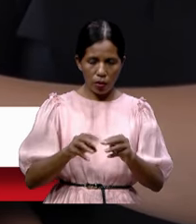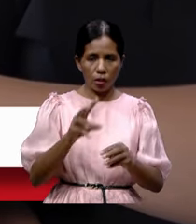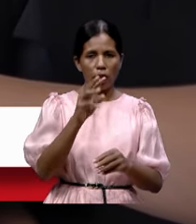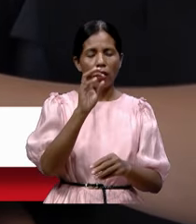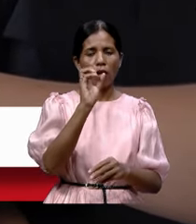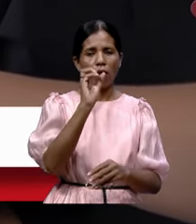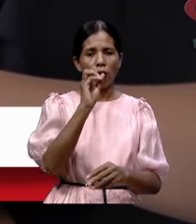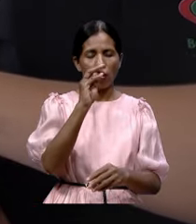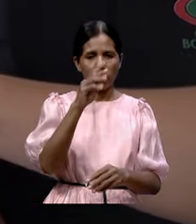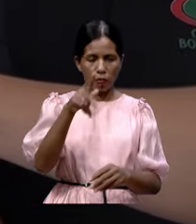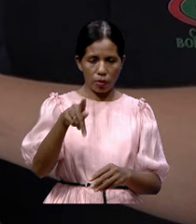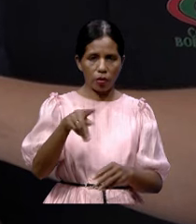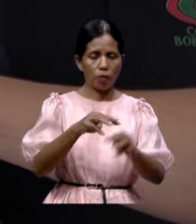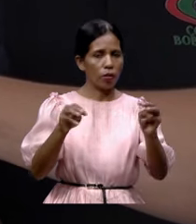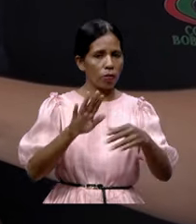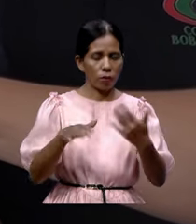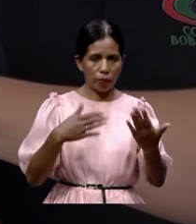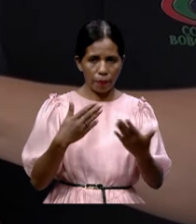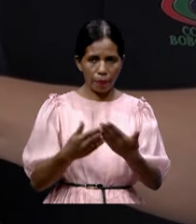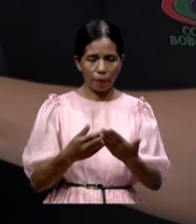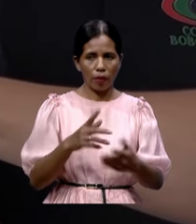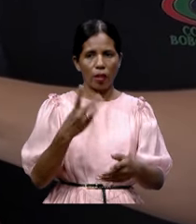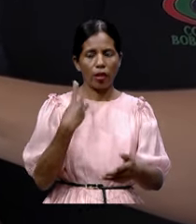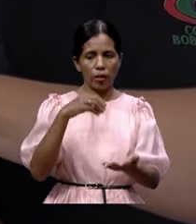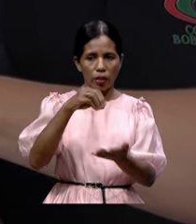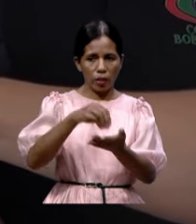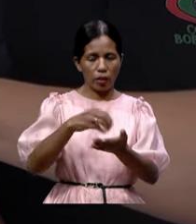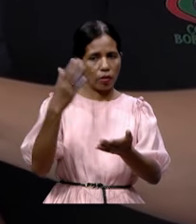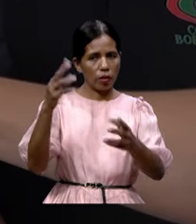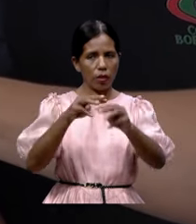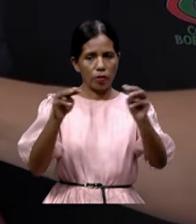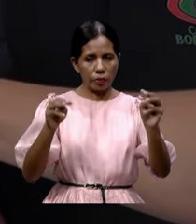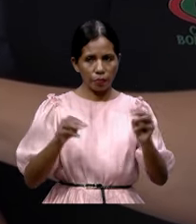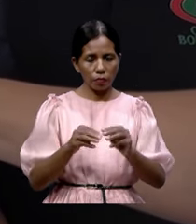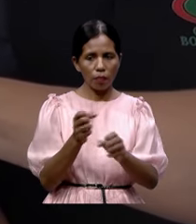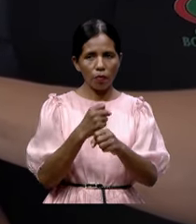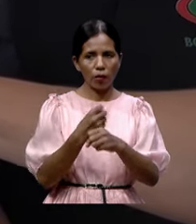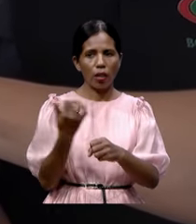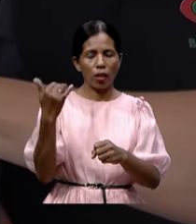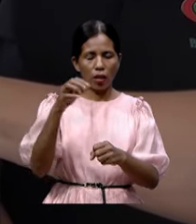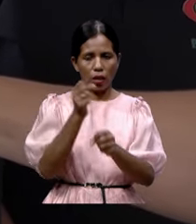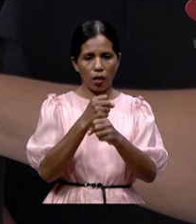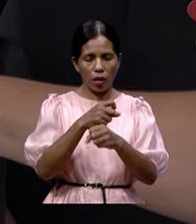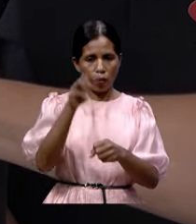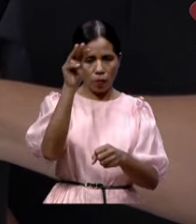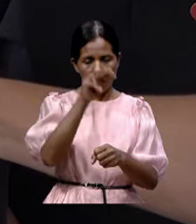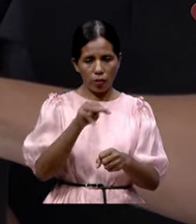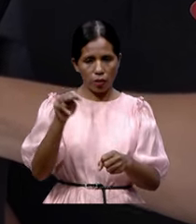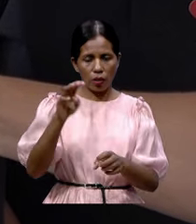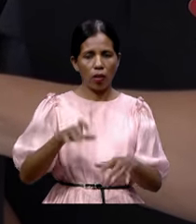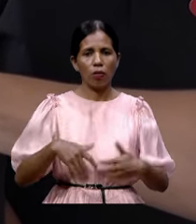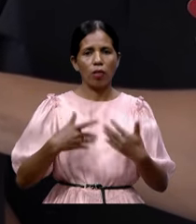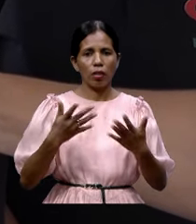munisipiu ko insinyur supervisor sira maka ita tau ya munisipiu halo sira halo monitor jamba proyek sira ne pra unsa mak